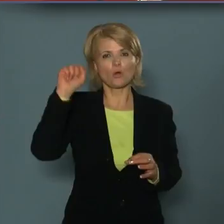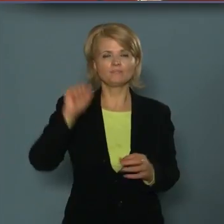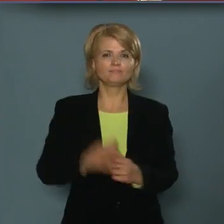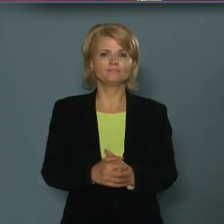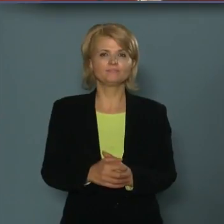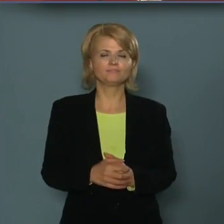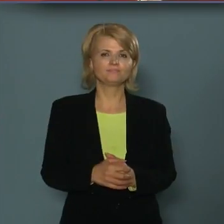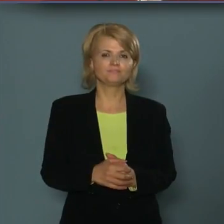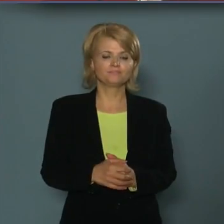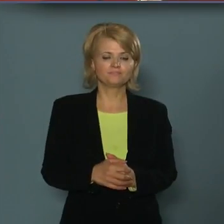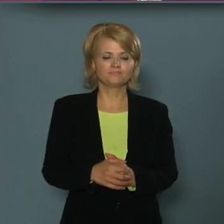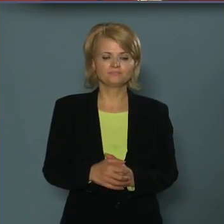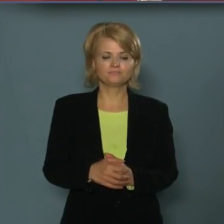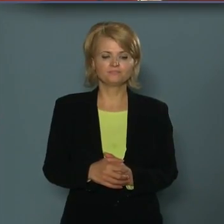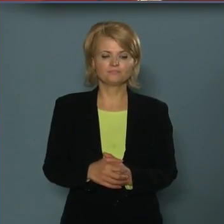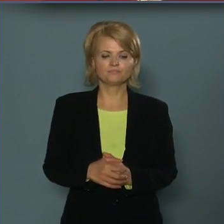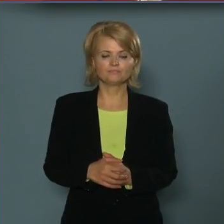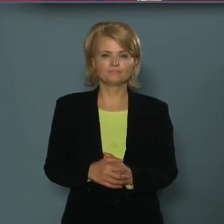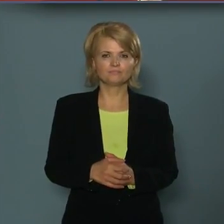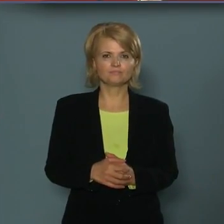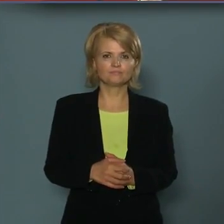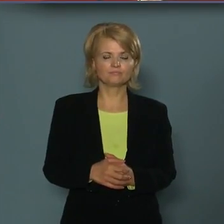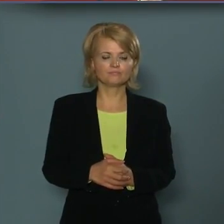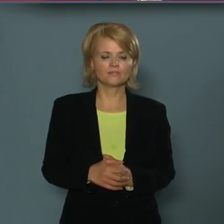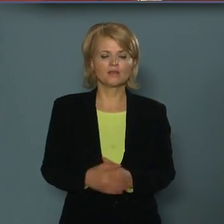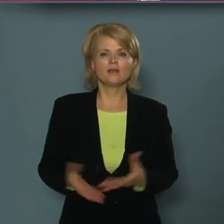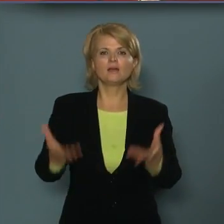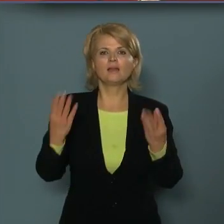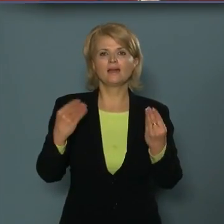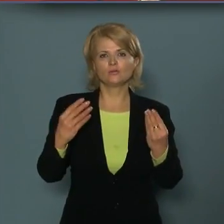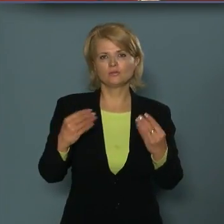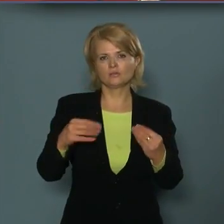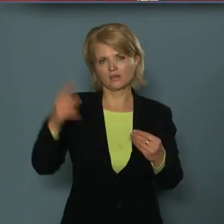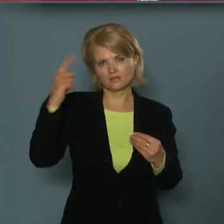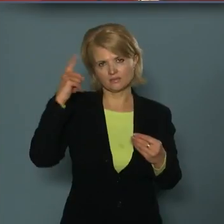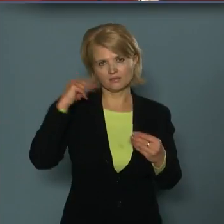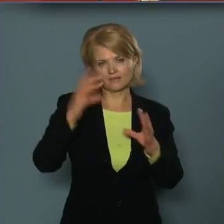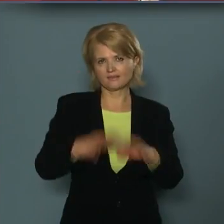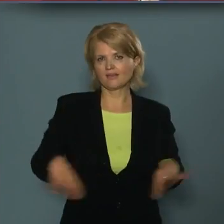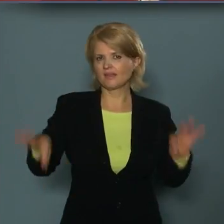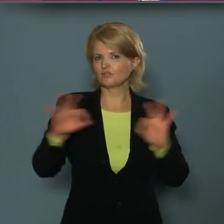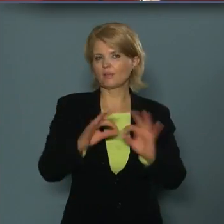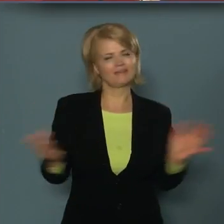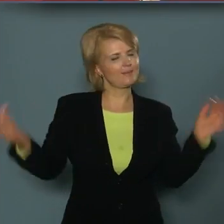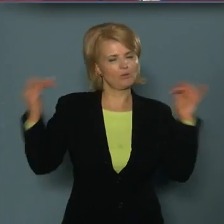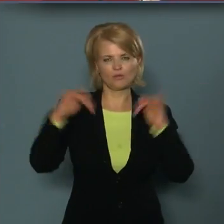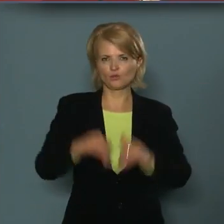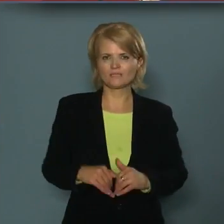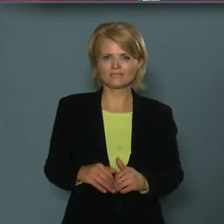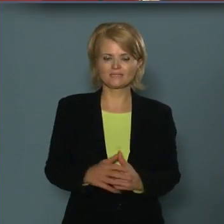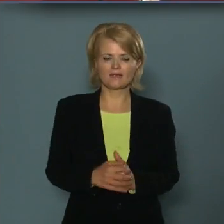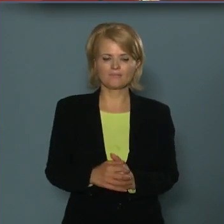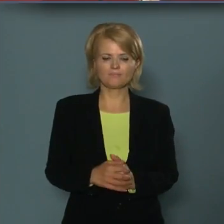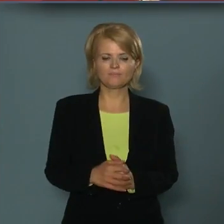rázom őszülő fejemet. Lágyult agyad, teljesen még nem omlott össze,